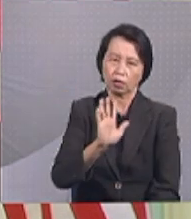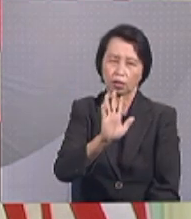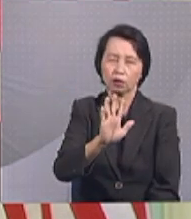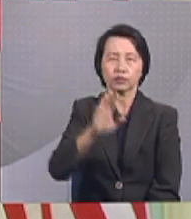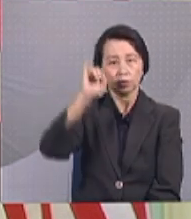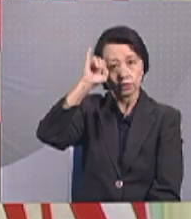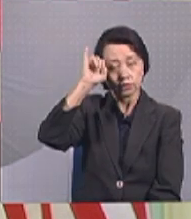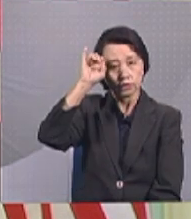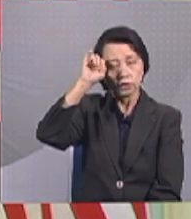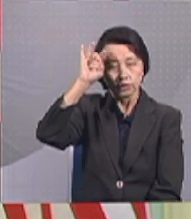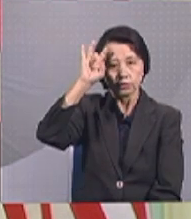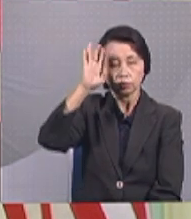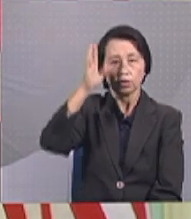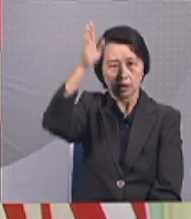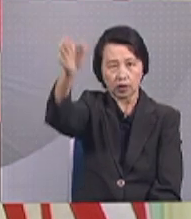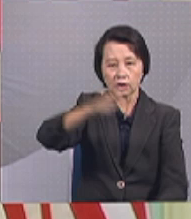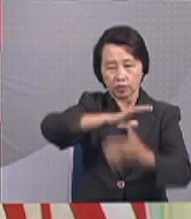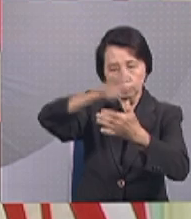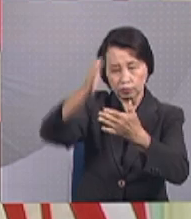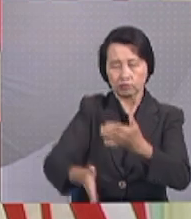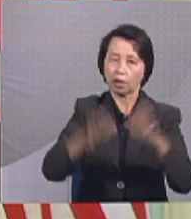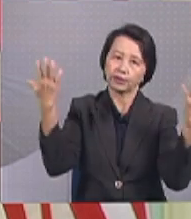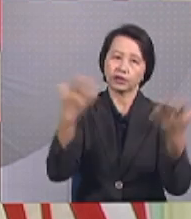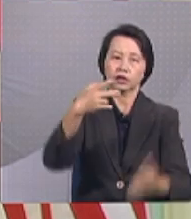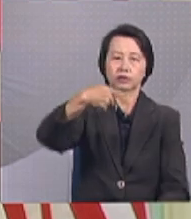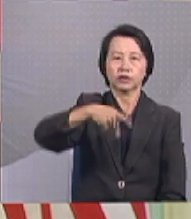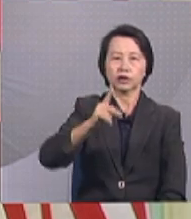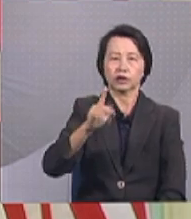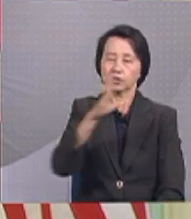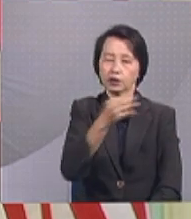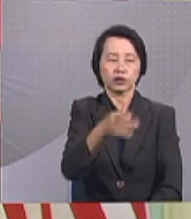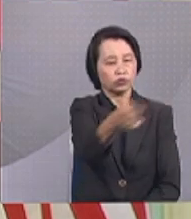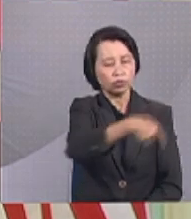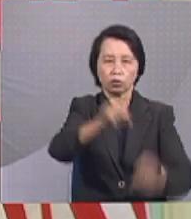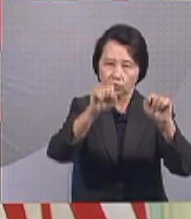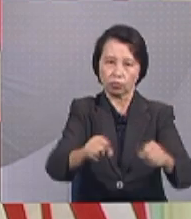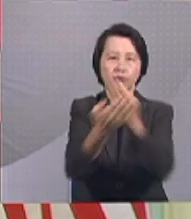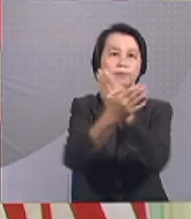juga akan ditamatkan. Dan kita bebas untuk balik ke kampung.